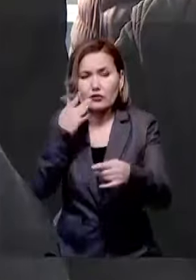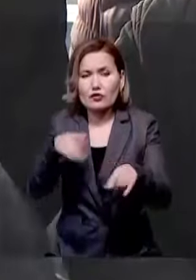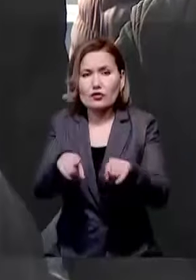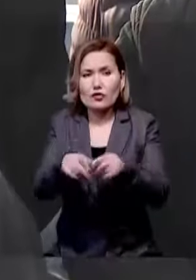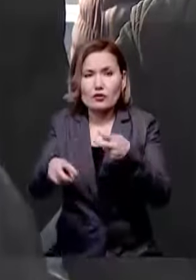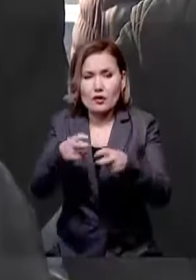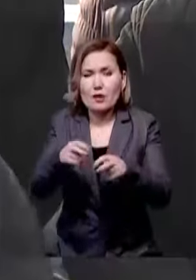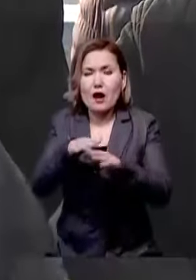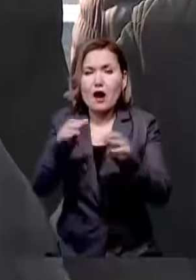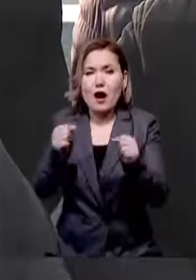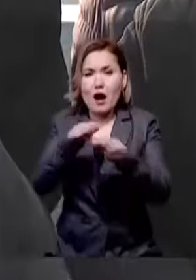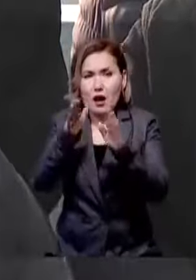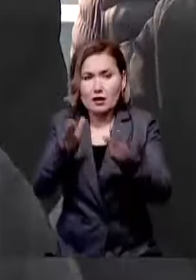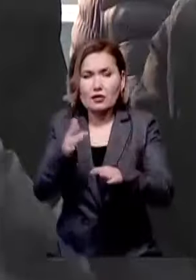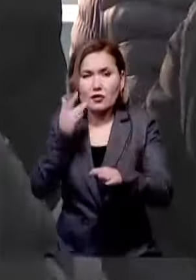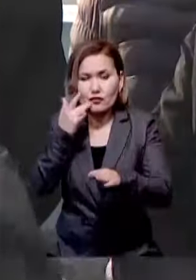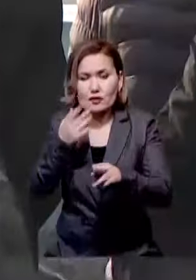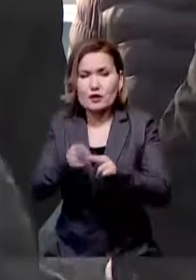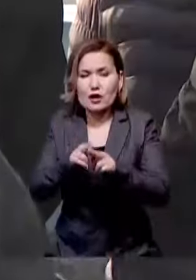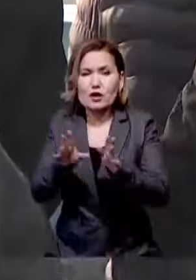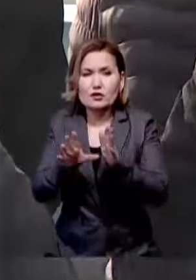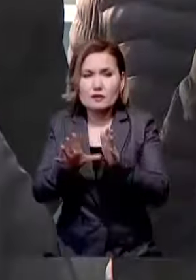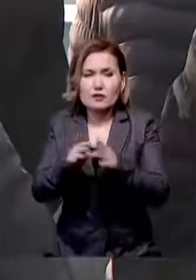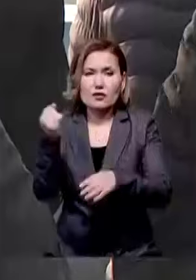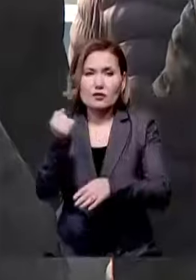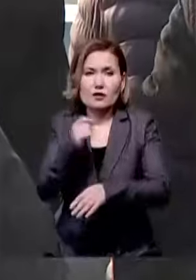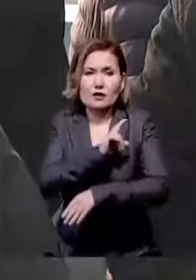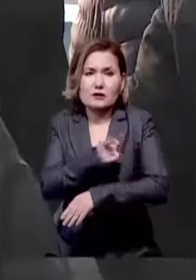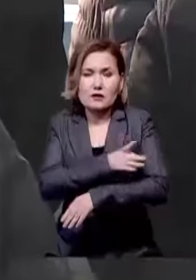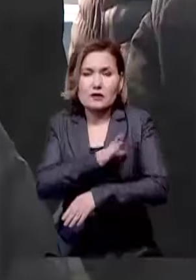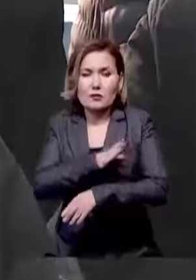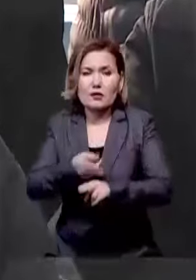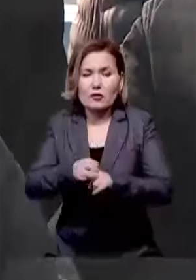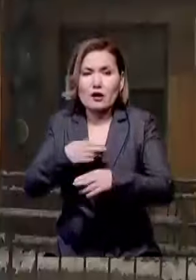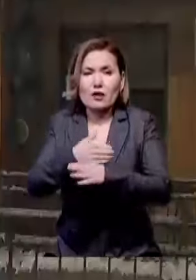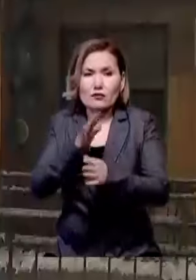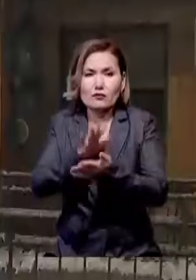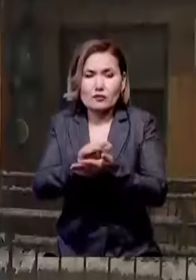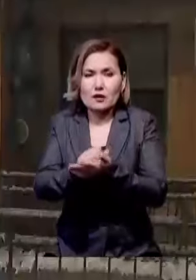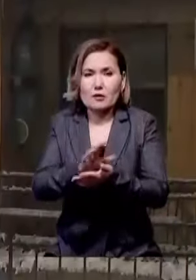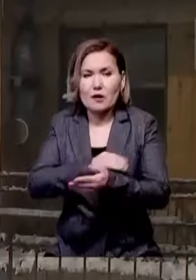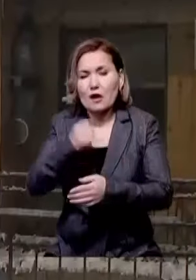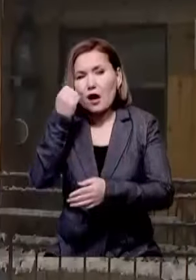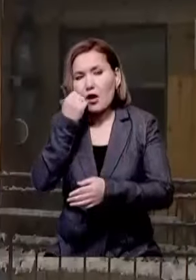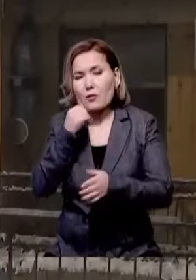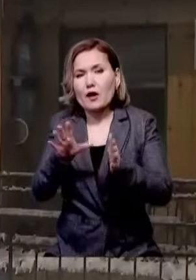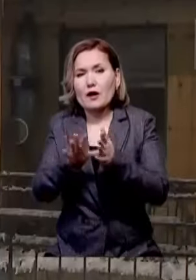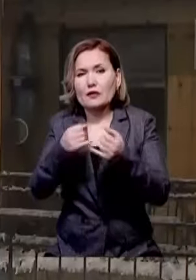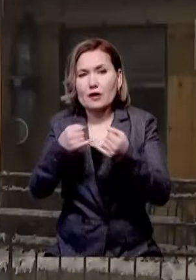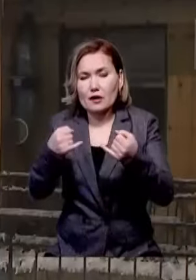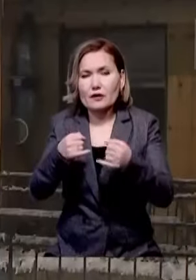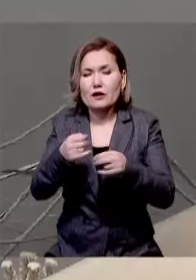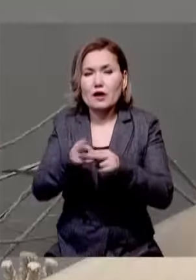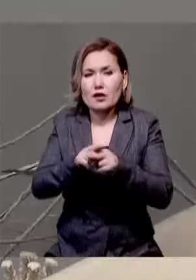күйіп кетті, бәріміз көршілер бір-бірімізге жазып жатырмыз, біреуі банияда тұрып жатырмыз, біреуі тағы да көршілердің үйіне кетіп қапты. Тозығы жеткен бағандар мен сымдарды